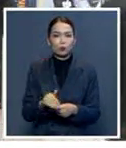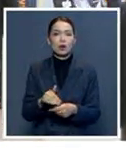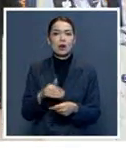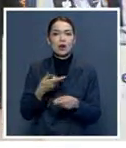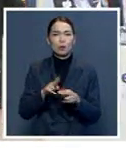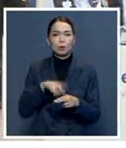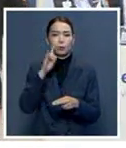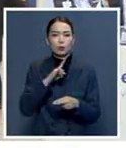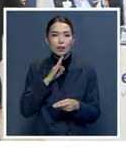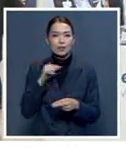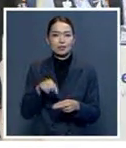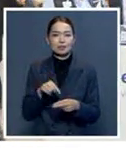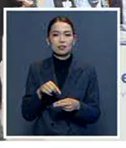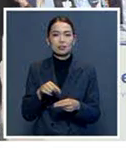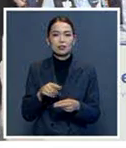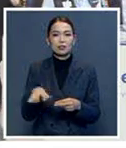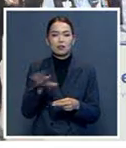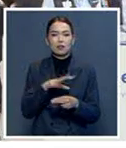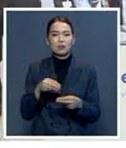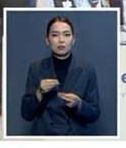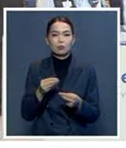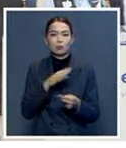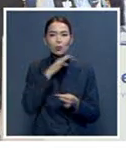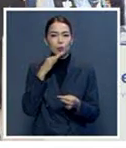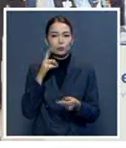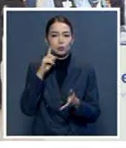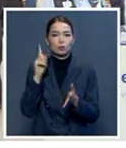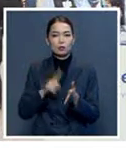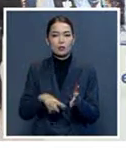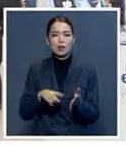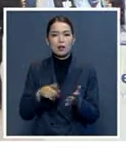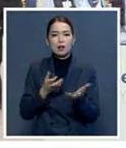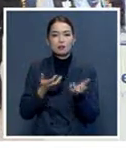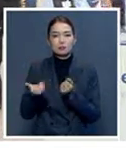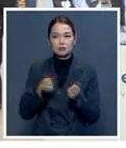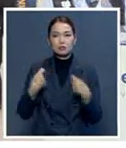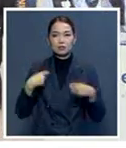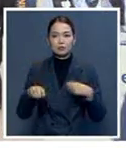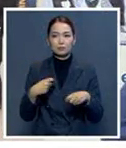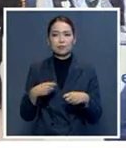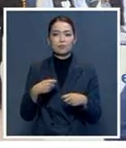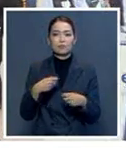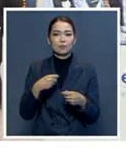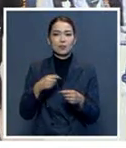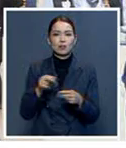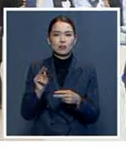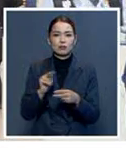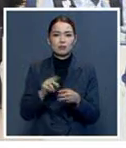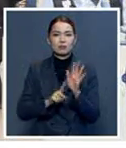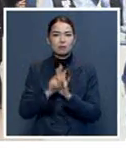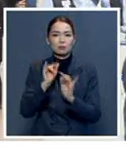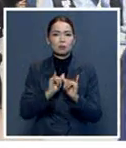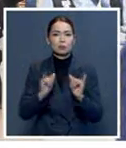экспортталатын автокөліктің үлесі тым аз. Қазір екел бұл мәселені талқылап жатыр. Болашақта Қазақстаннан Ресейге сатылатын көлік